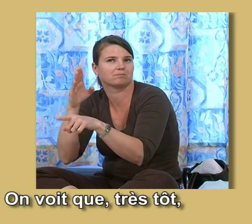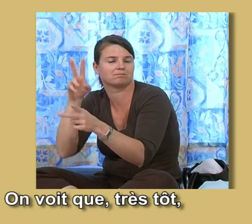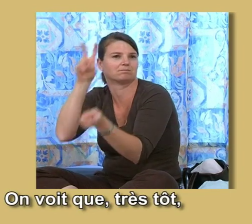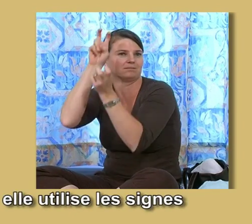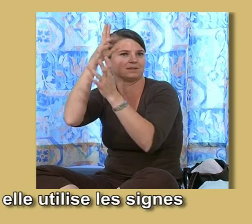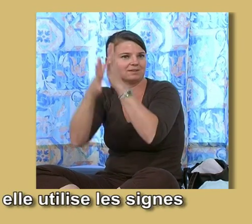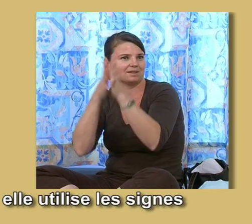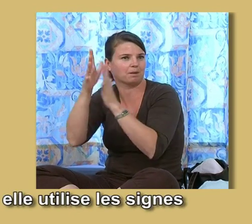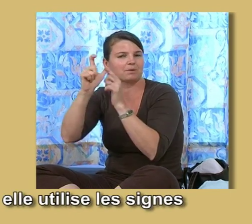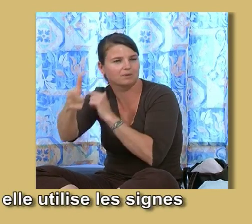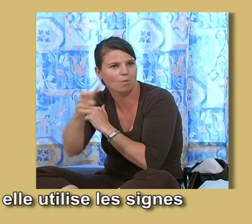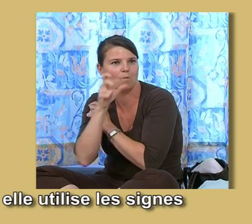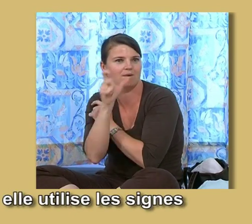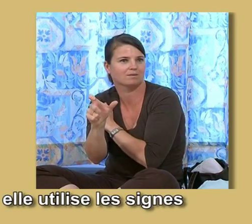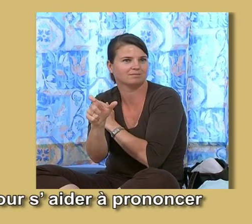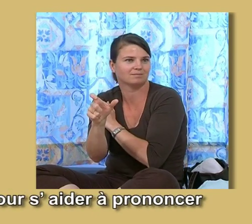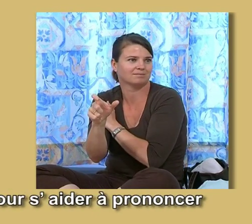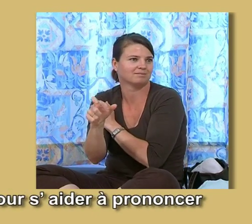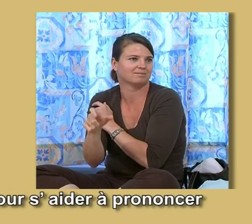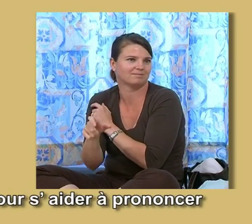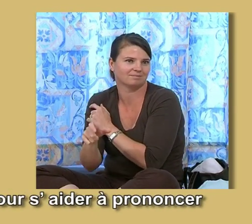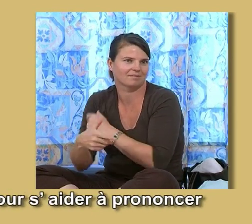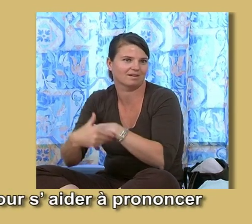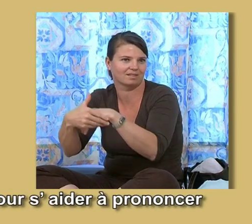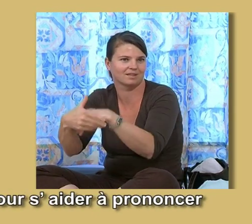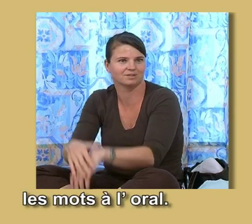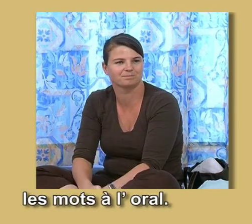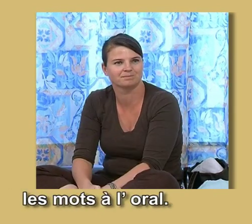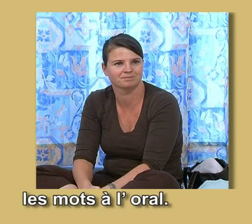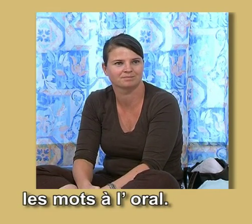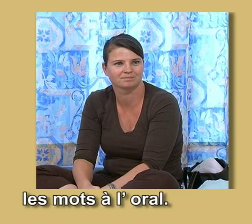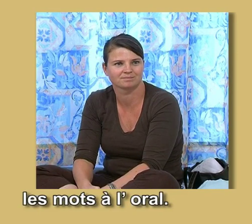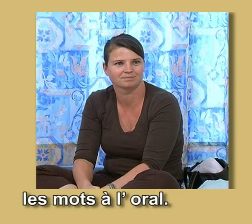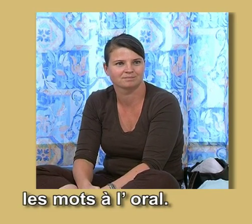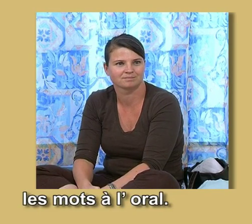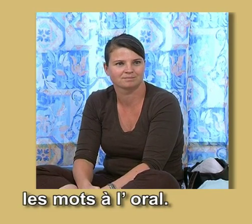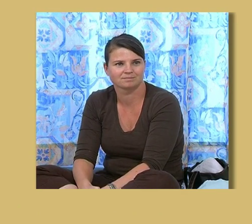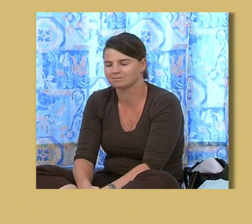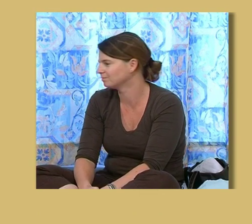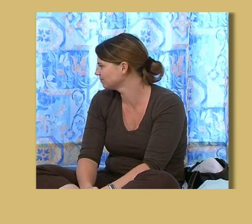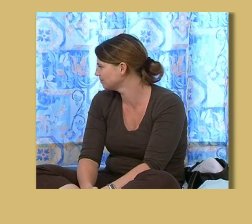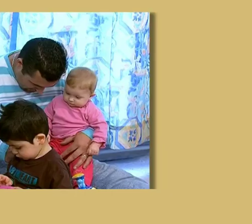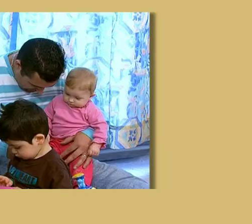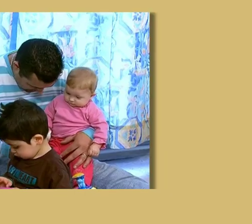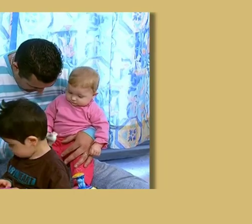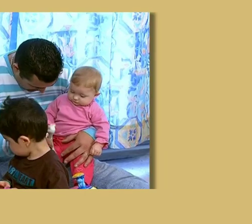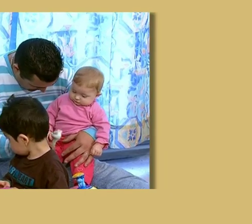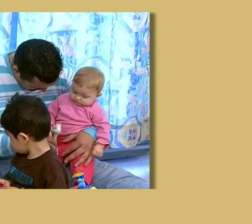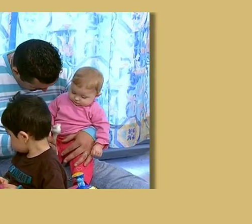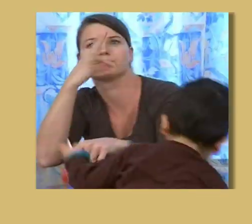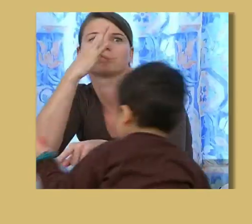très, très tôt, elle utilise le signe pour s'aider à prononcer de l'oral, en fait.